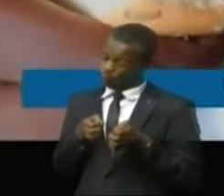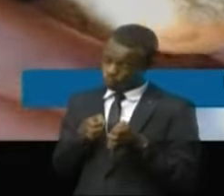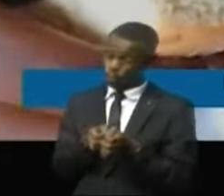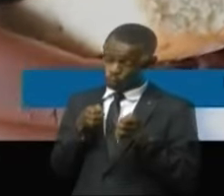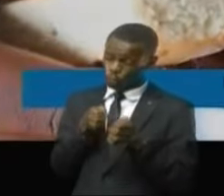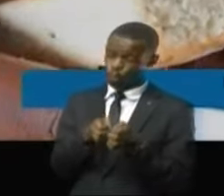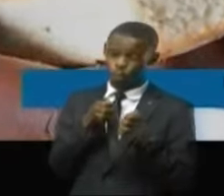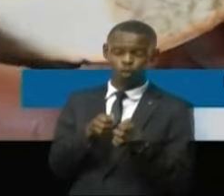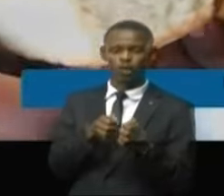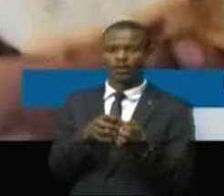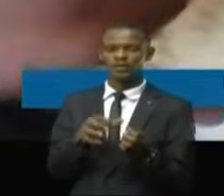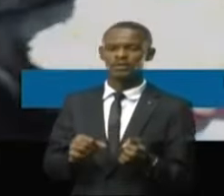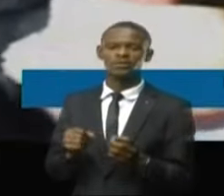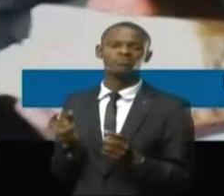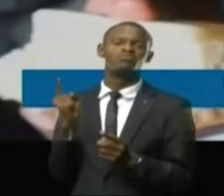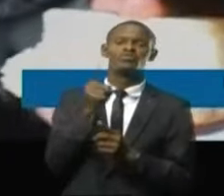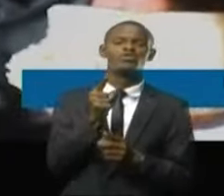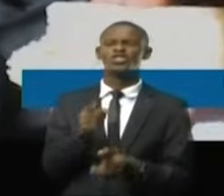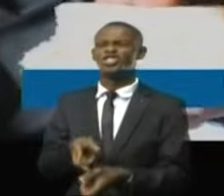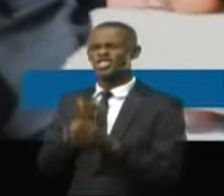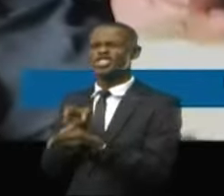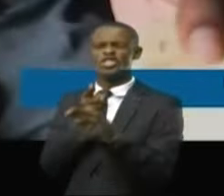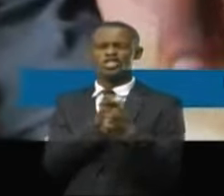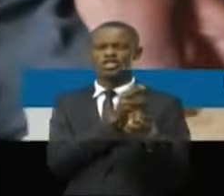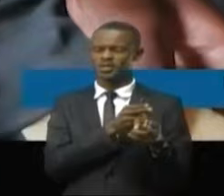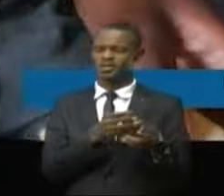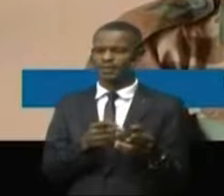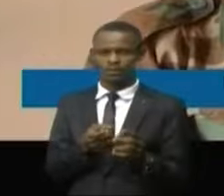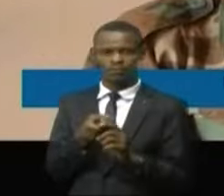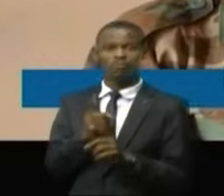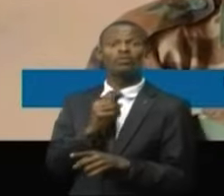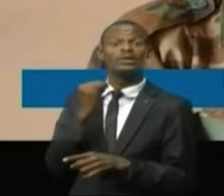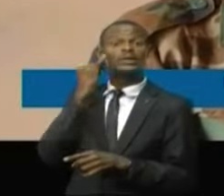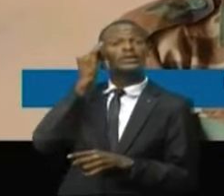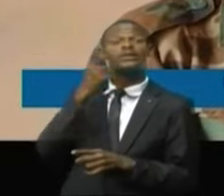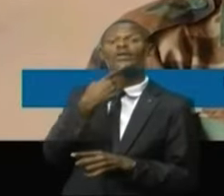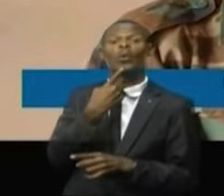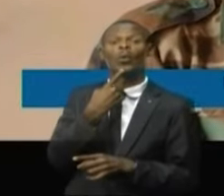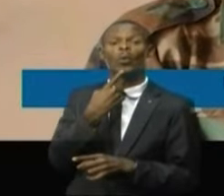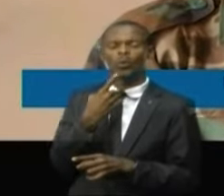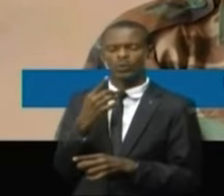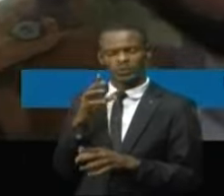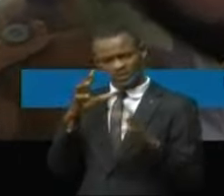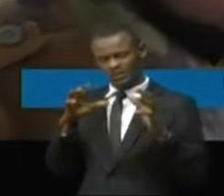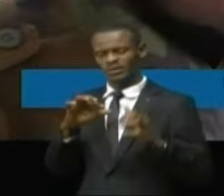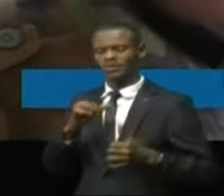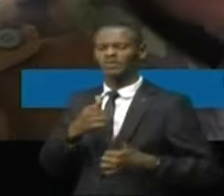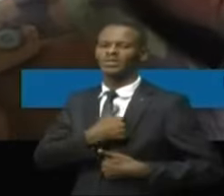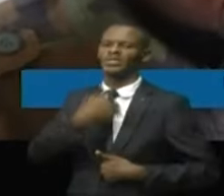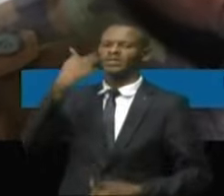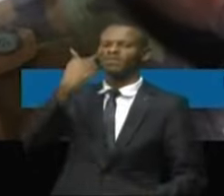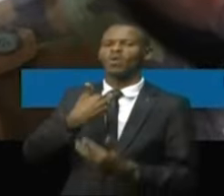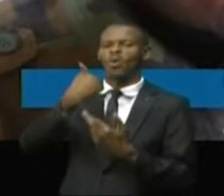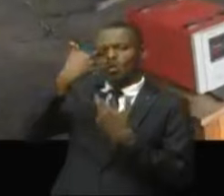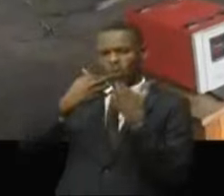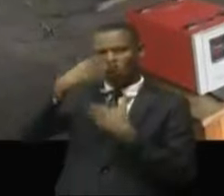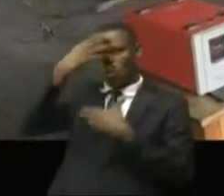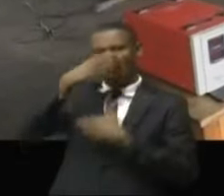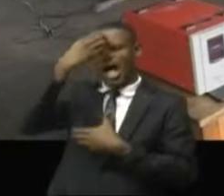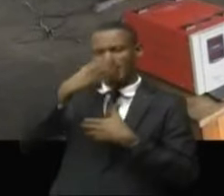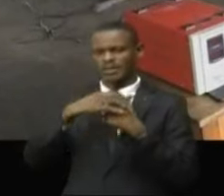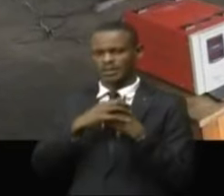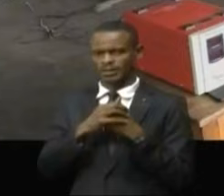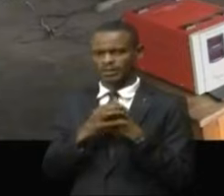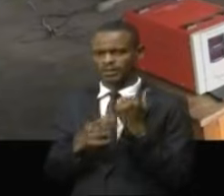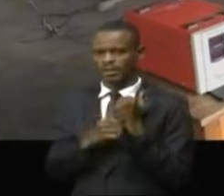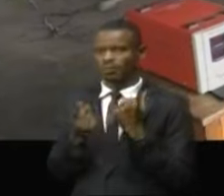au combat étaient vite rapatriés pour enterrement. Des témoignages originaux à suivre dans cette édition d'information.